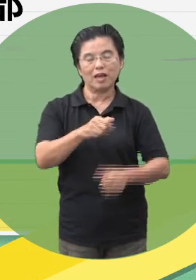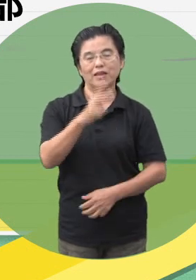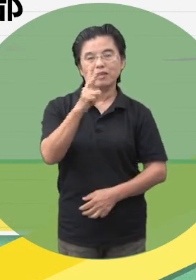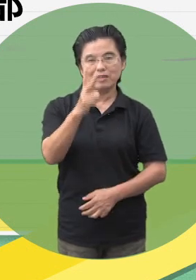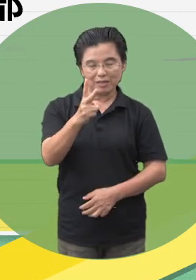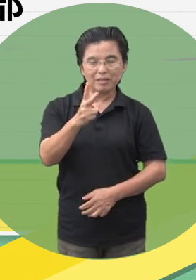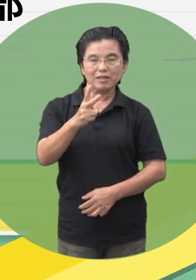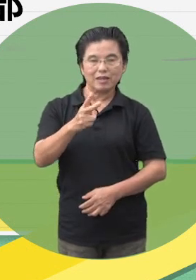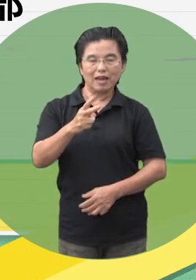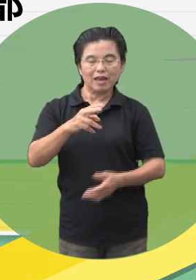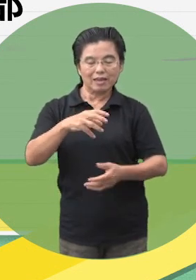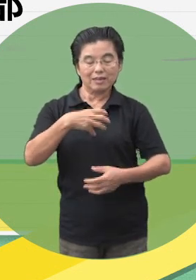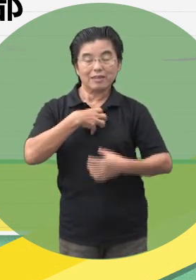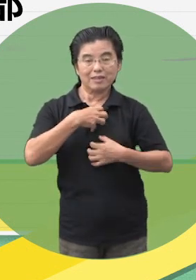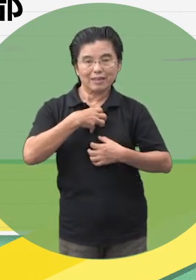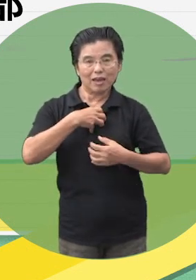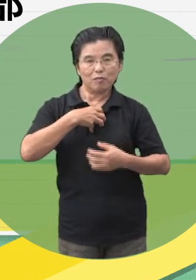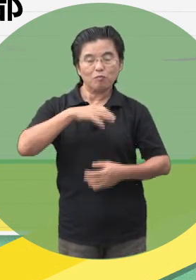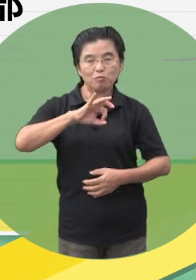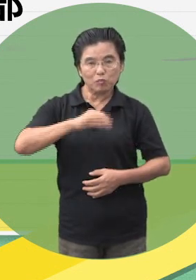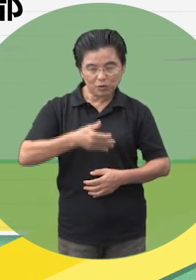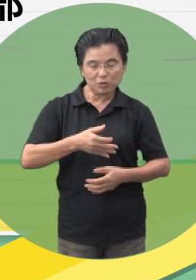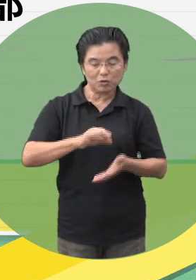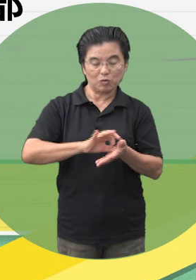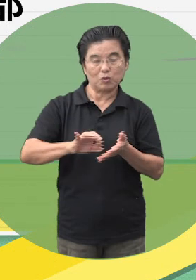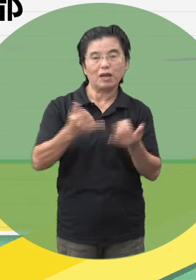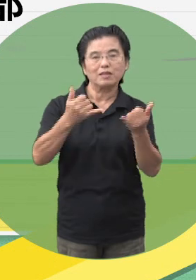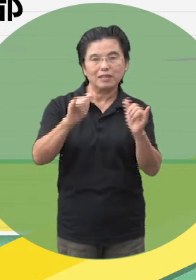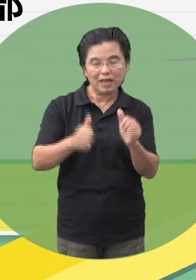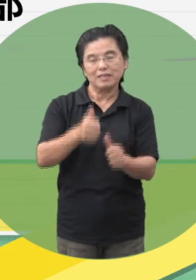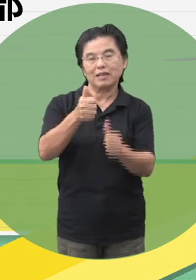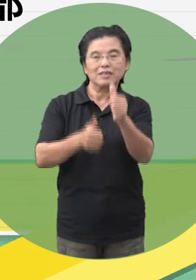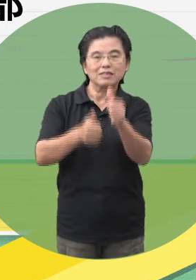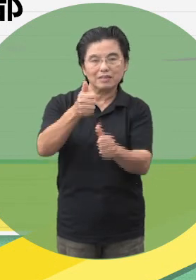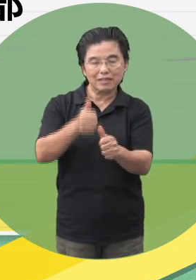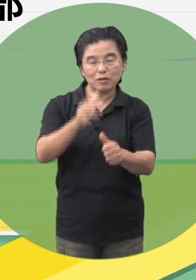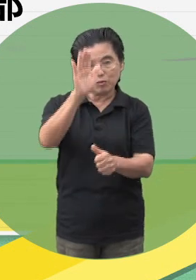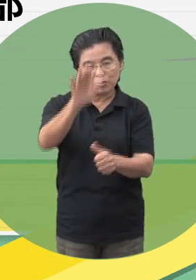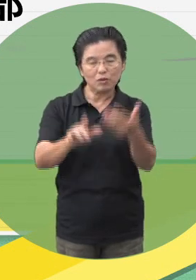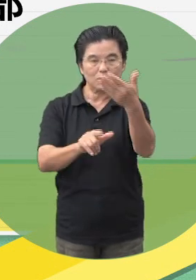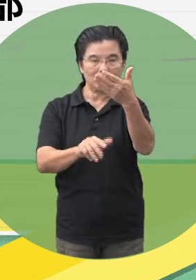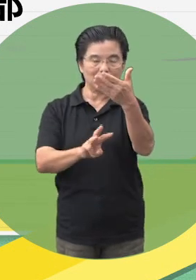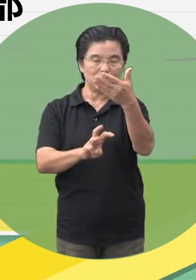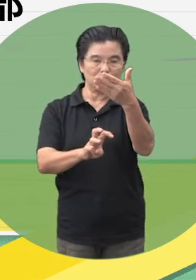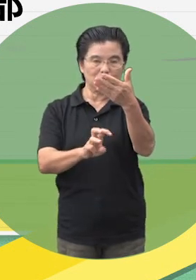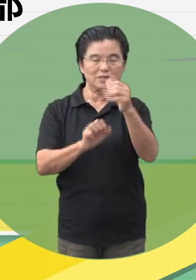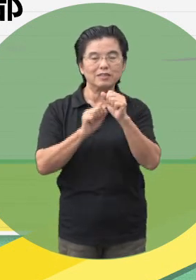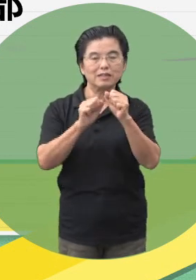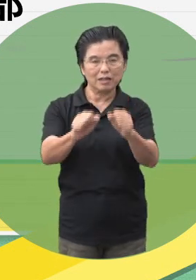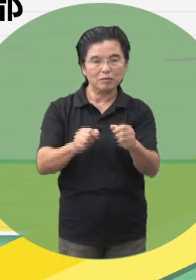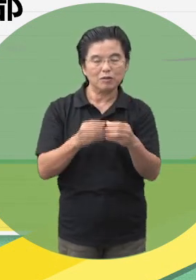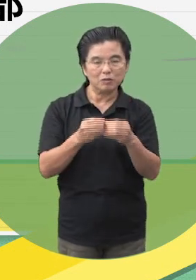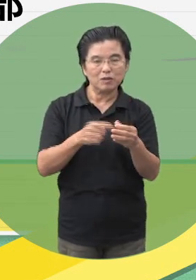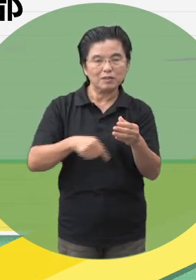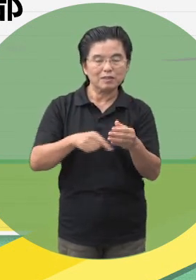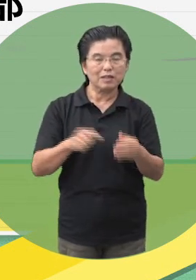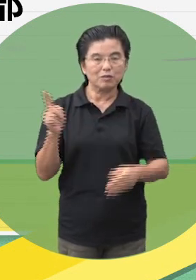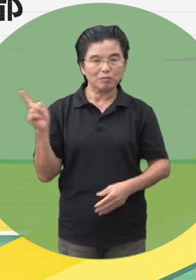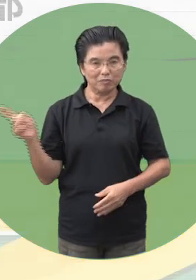危険物取扱者試験を9月30日日曜日に実施します。詳しくはご覧のところま